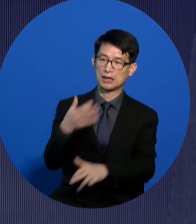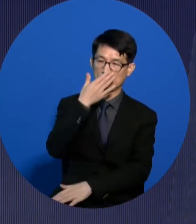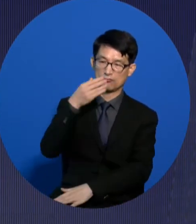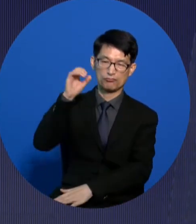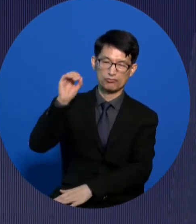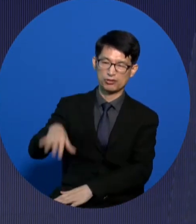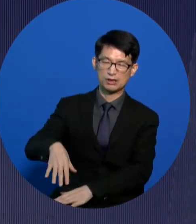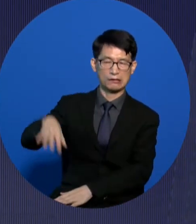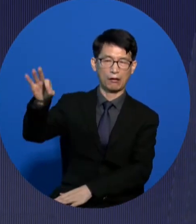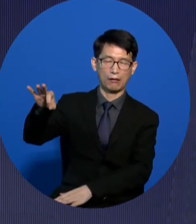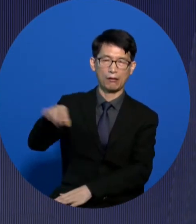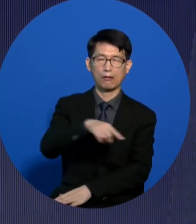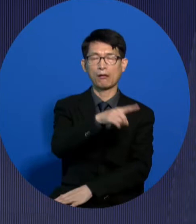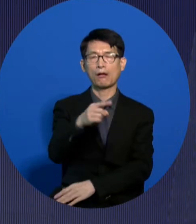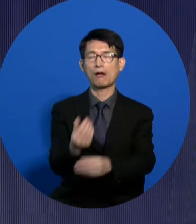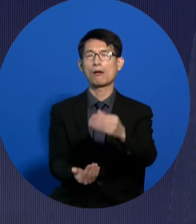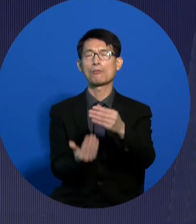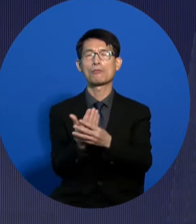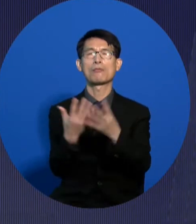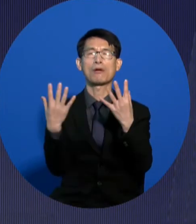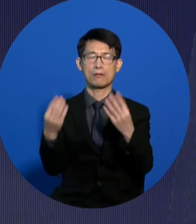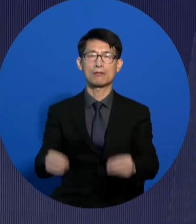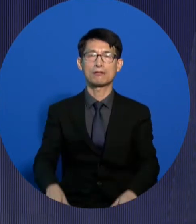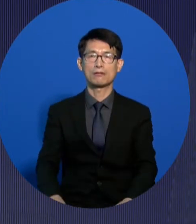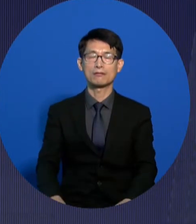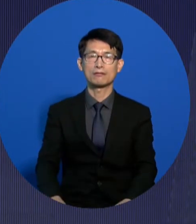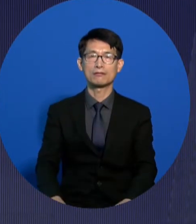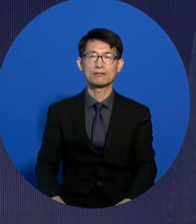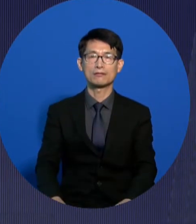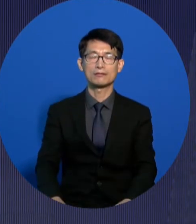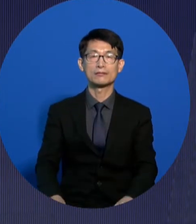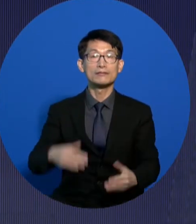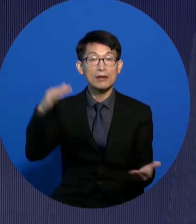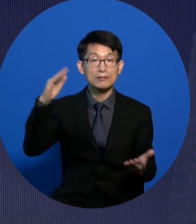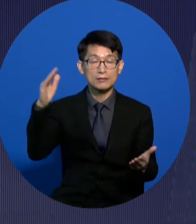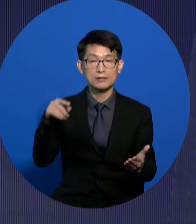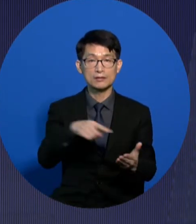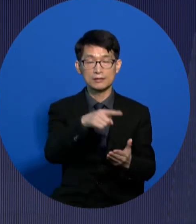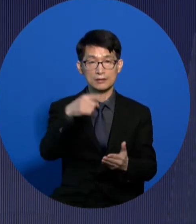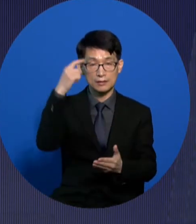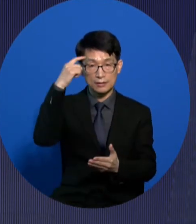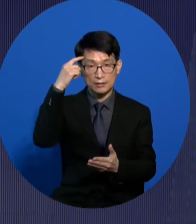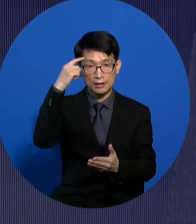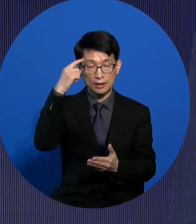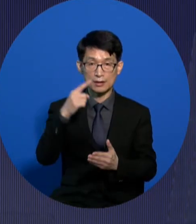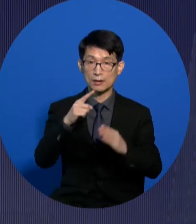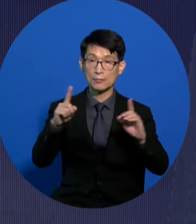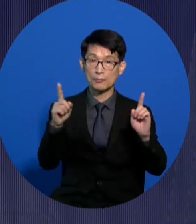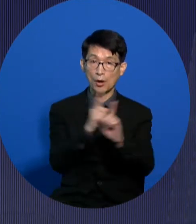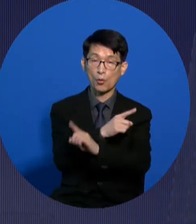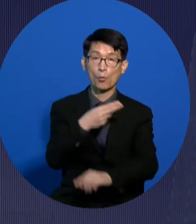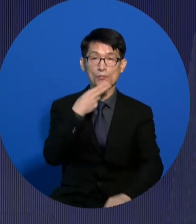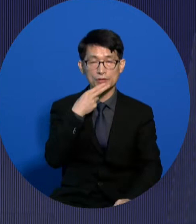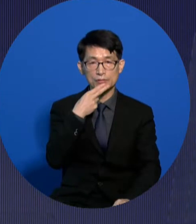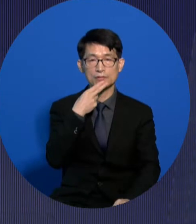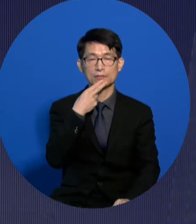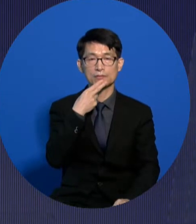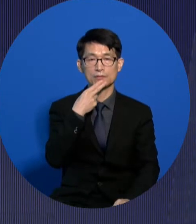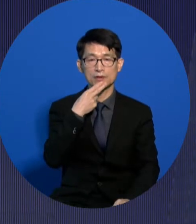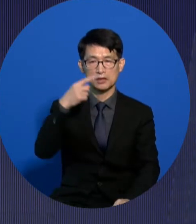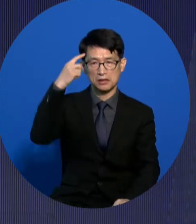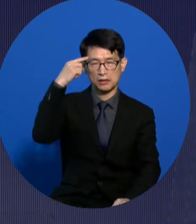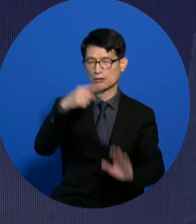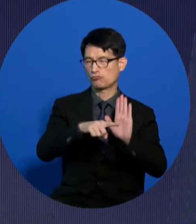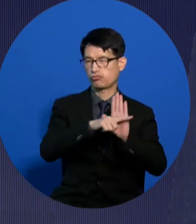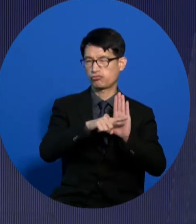발생되고 있습니다. 학령기 학생들의 장애인에 대한 인식이 개선되지 않고 이러한 부정적인